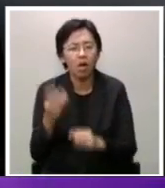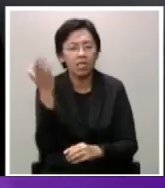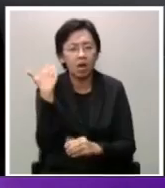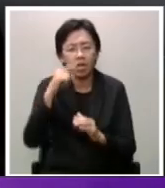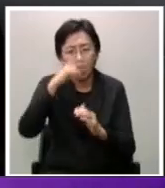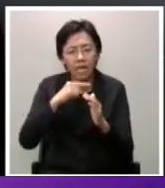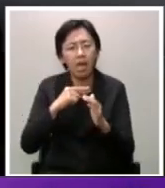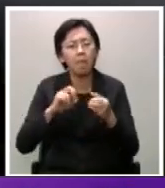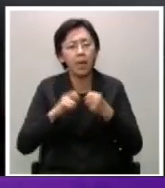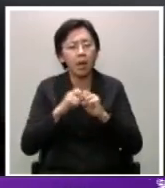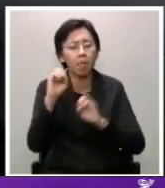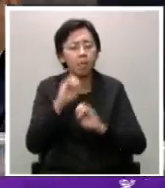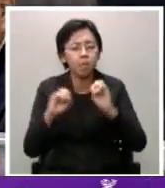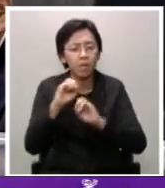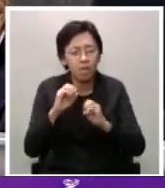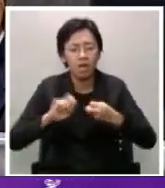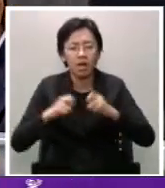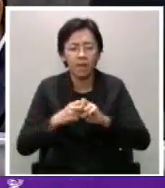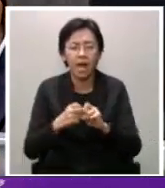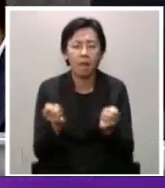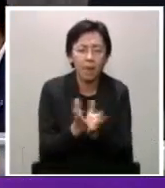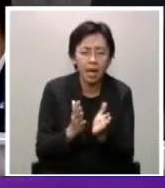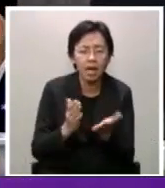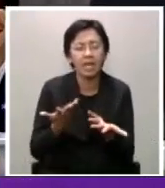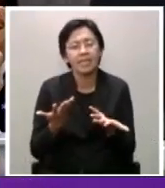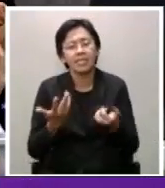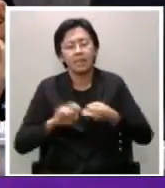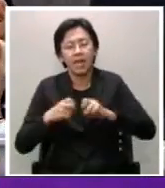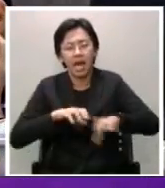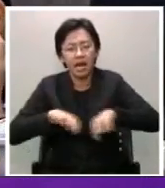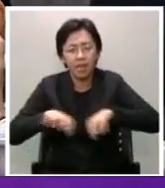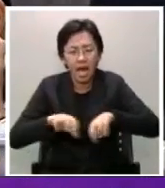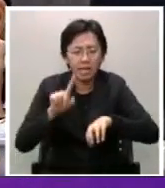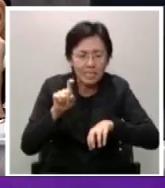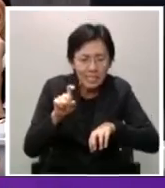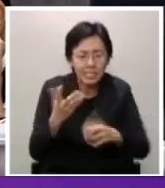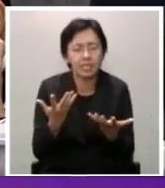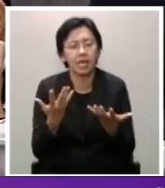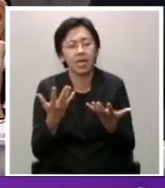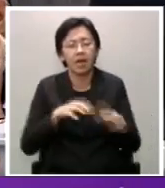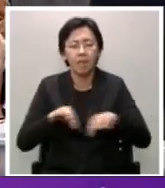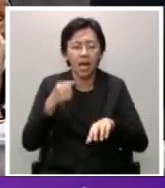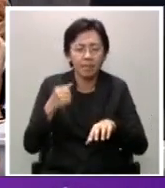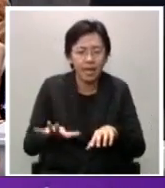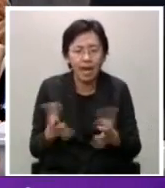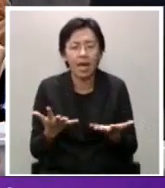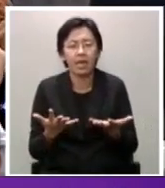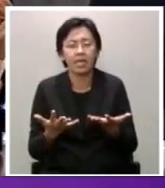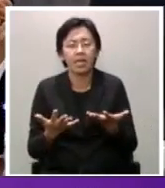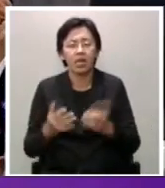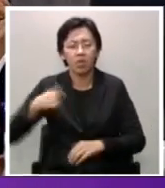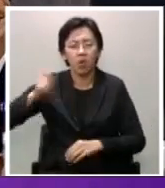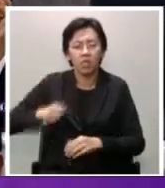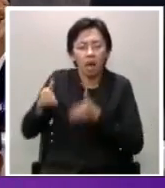เทศไทยมาหลายอย่างด้วยกันความไม่สงบเรียบร้อยนะครับการบริหารการไม่ได้ต่างๆเหล่านี้และมีกระบวนการทำลายอำนาจตุลา